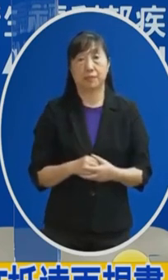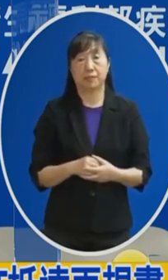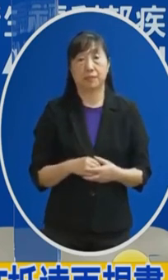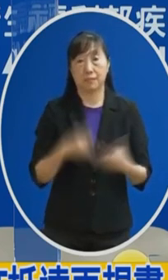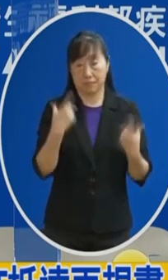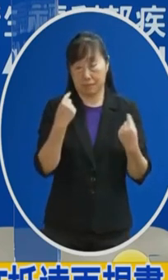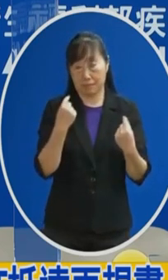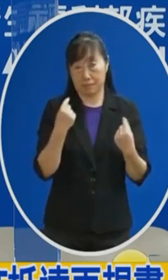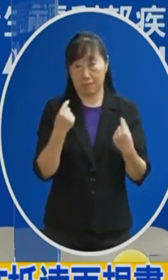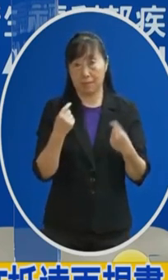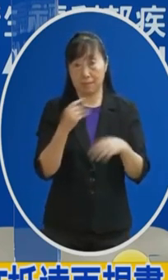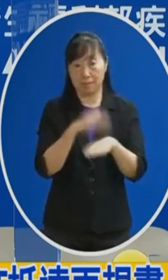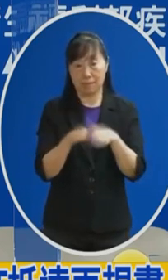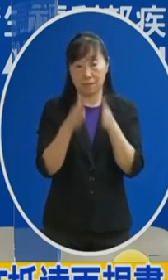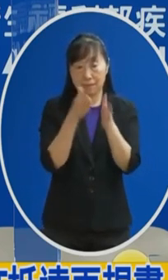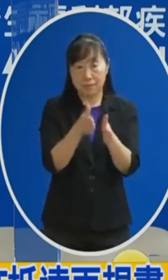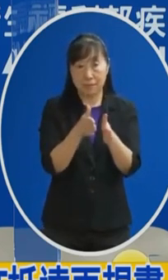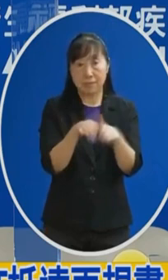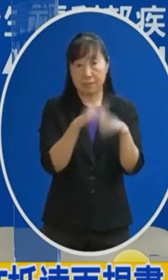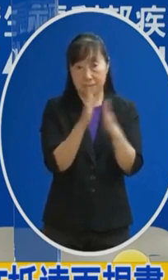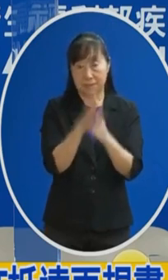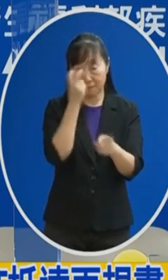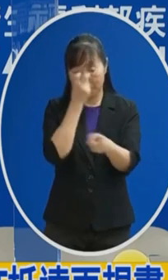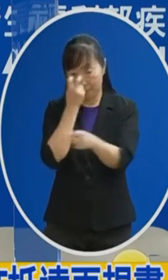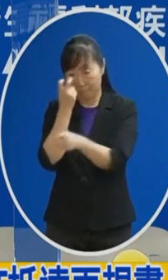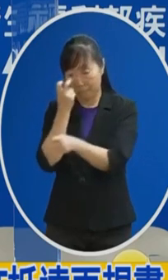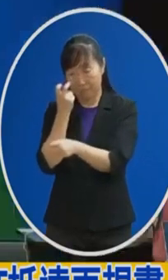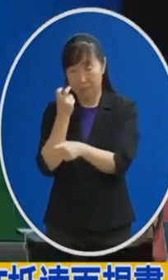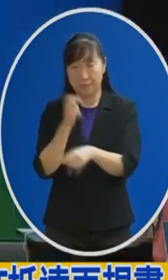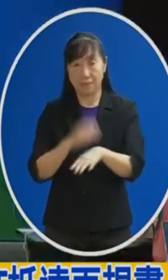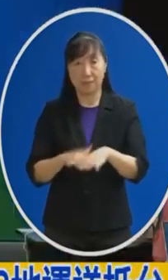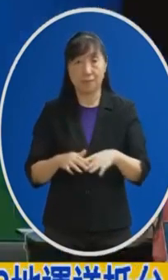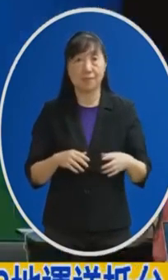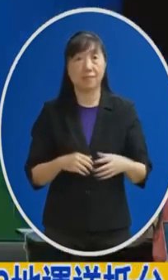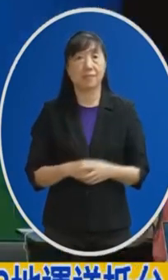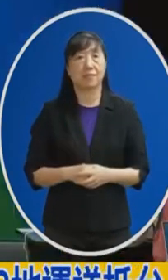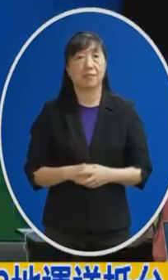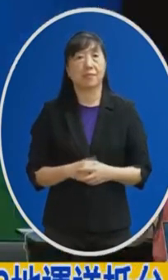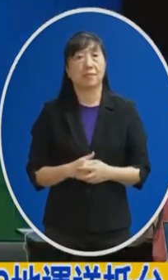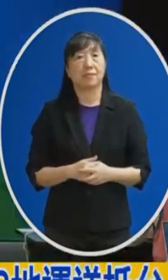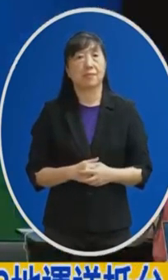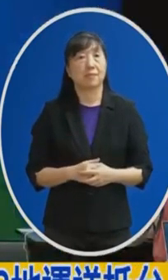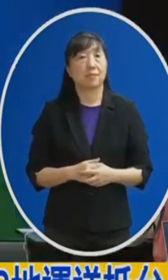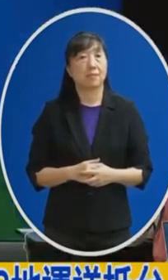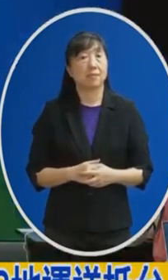会去做这样的一个检视。那其他的。